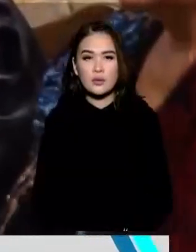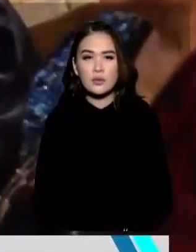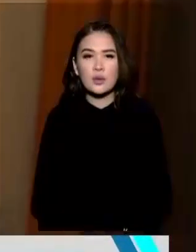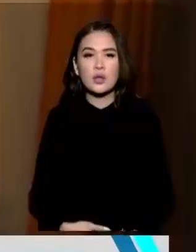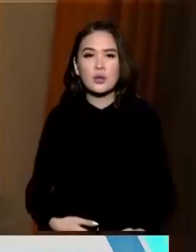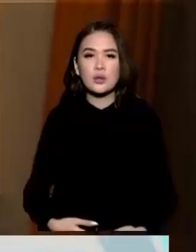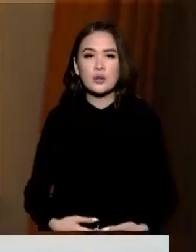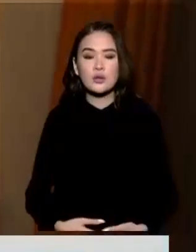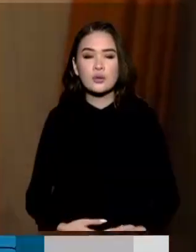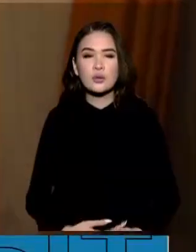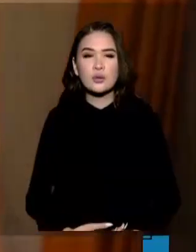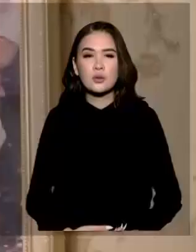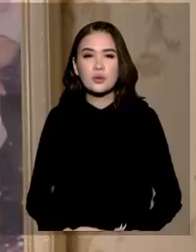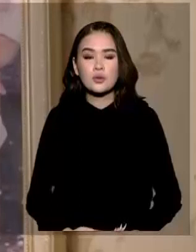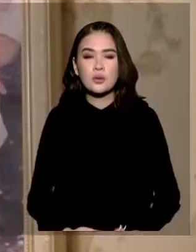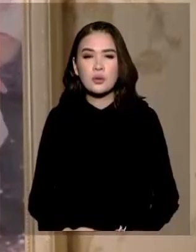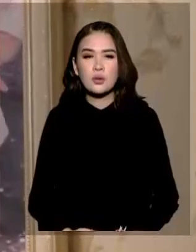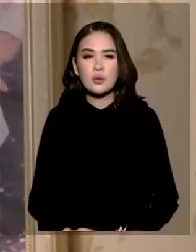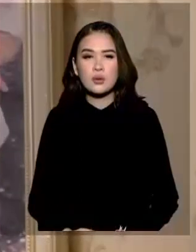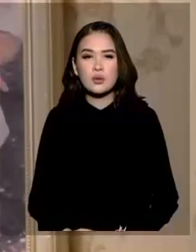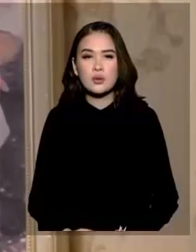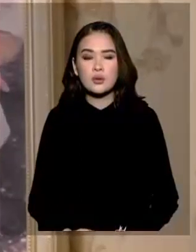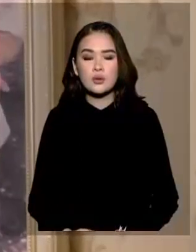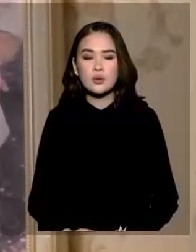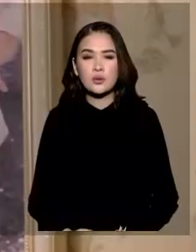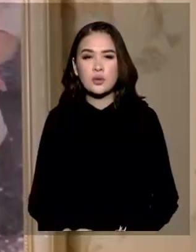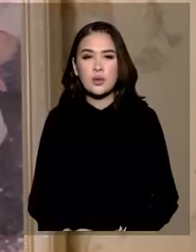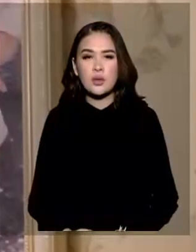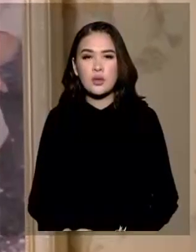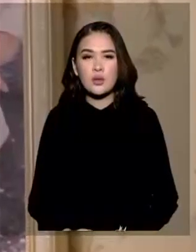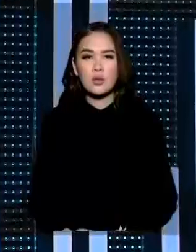Жұлдыз Қайратқызы, Нұрбек Шайден, Жібек жолы, Атырау облысынан.